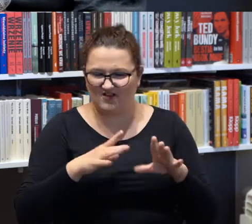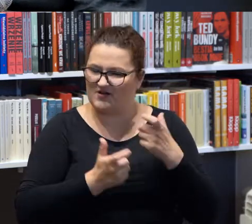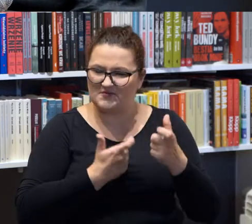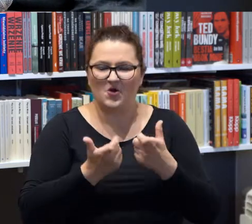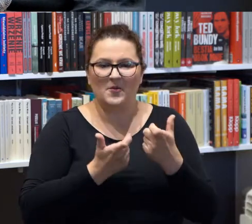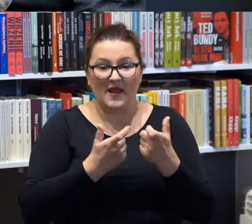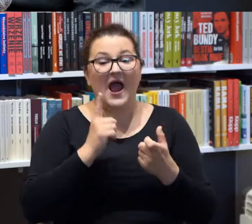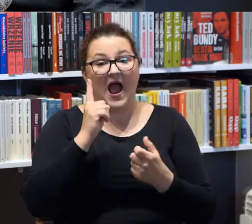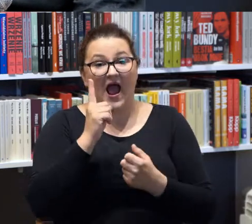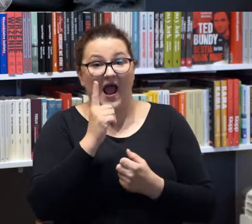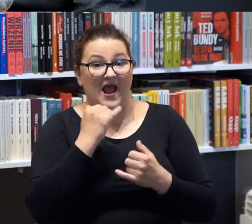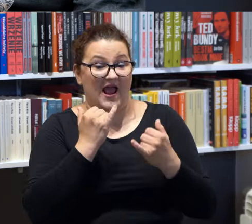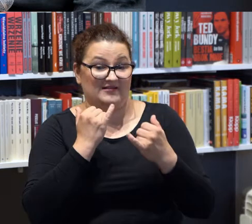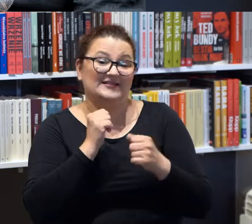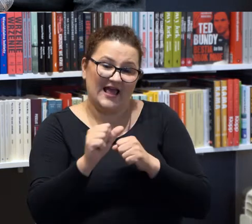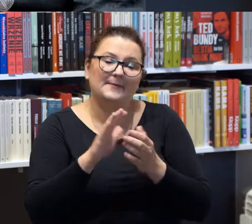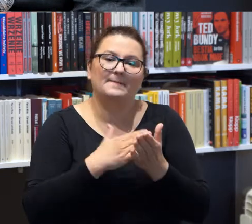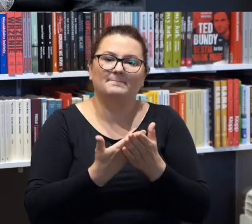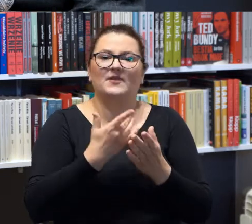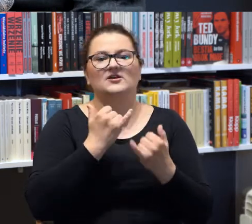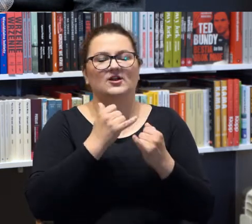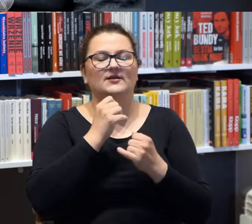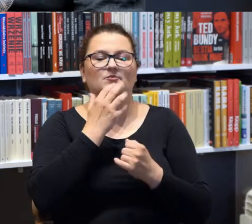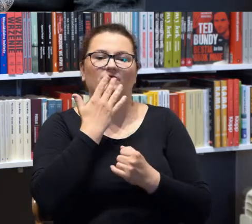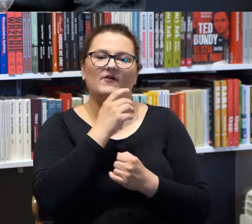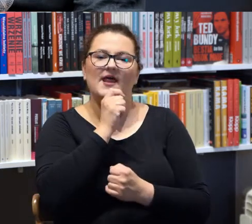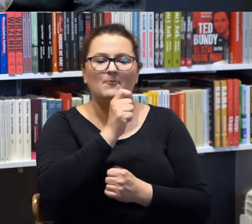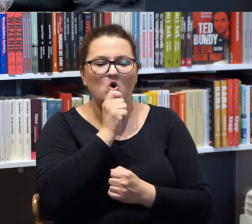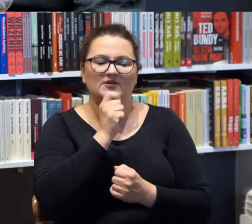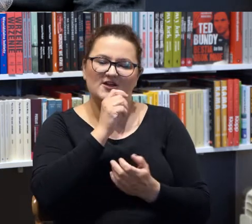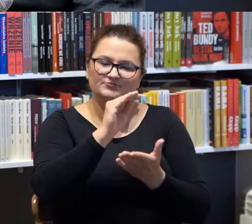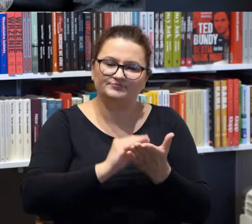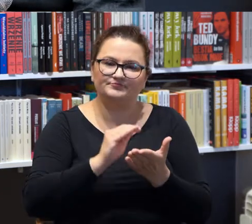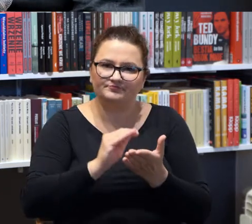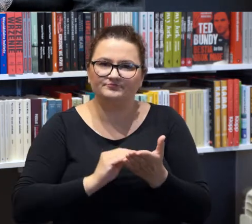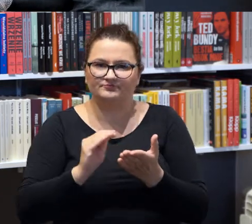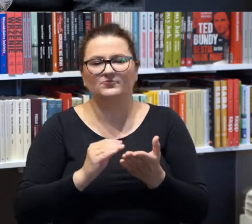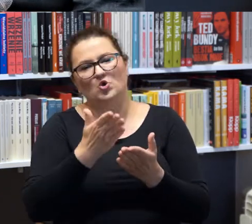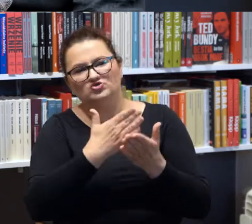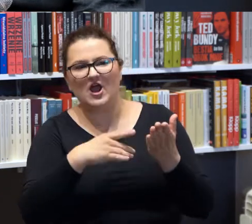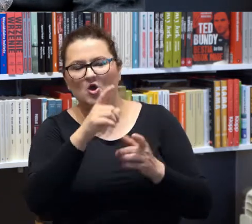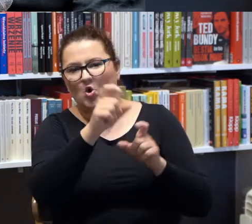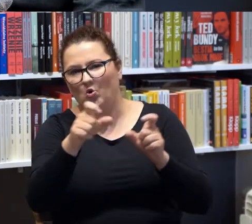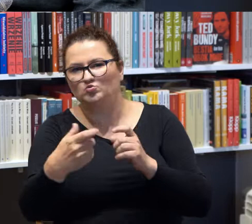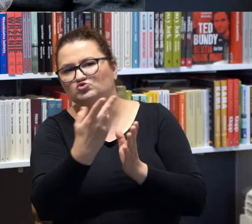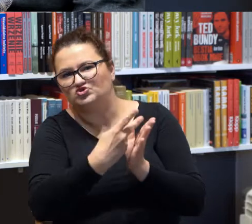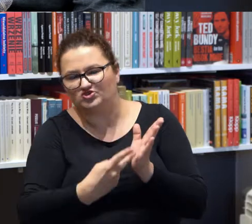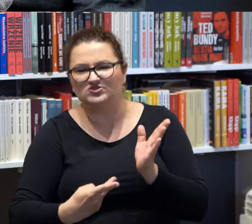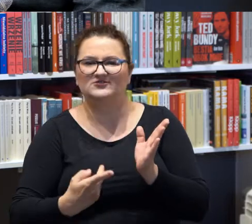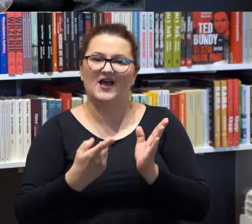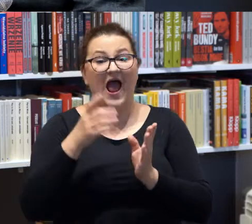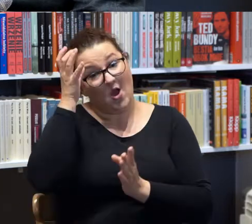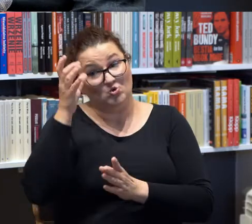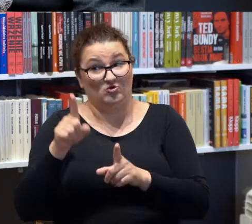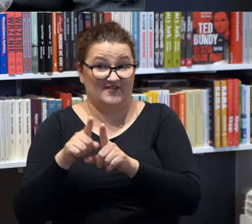jest coś takiego, jak się myśli o reportażu, że część czytelników, część autorów zresztą